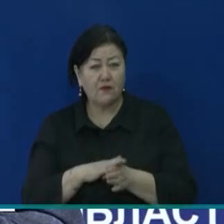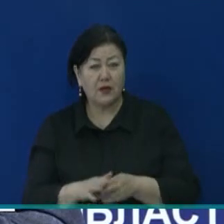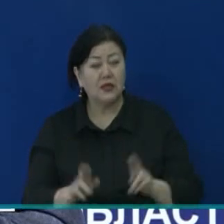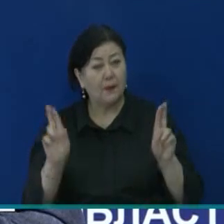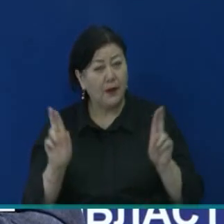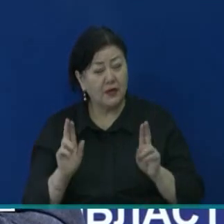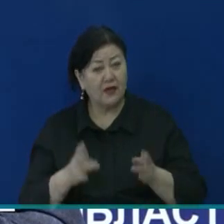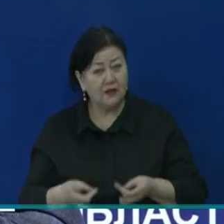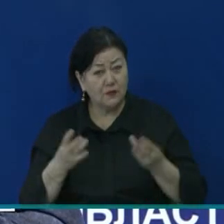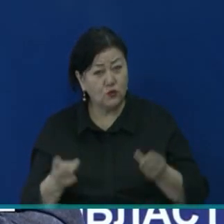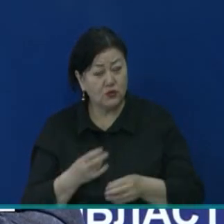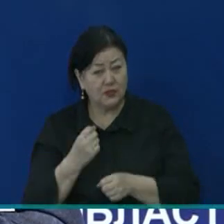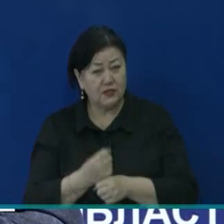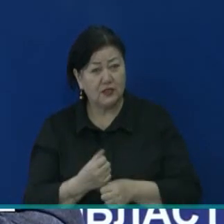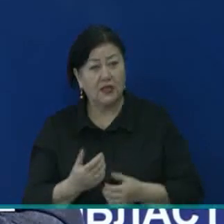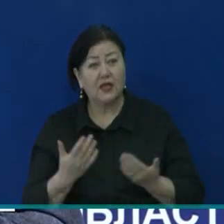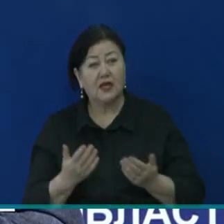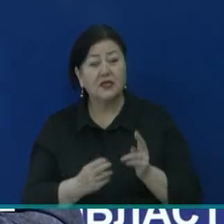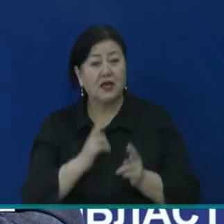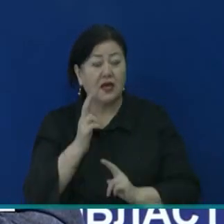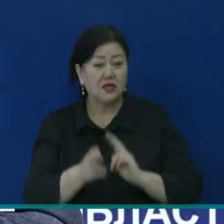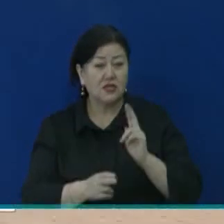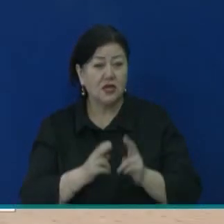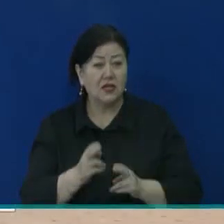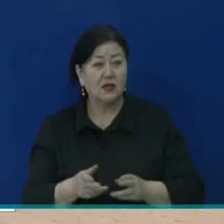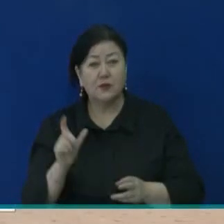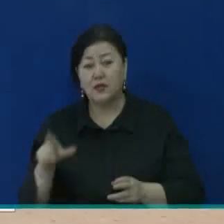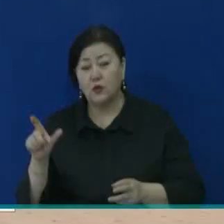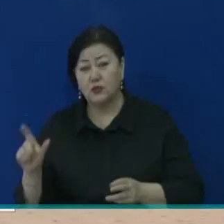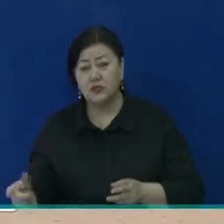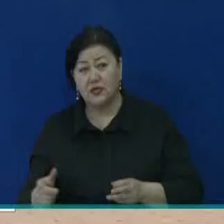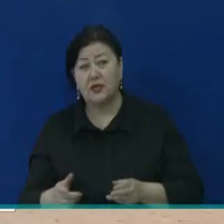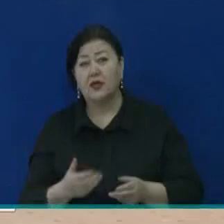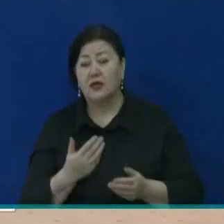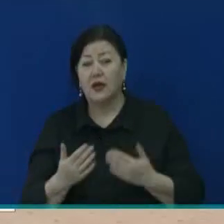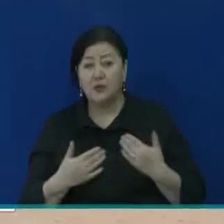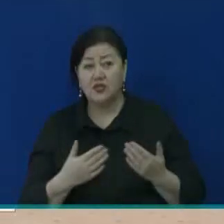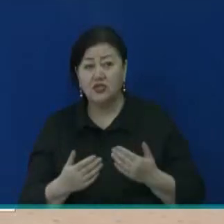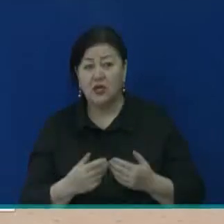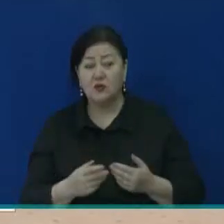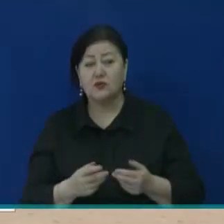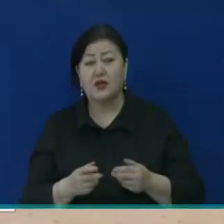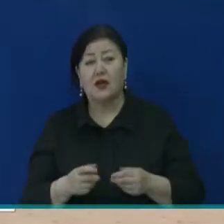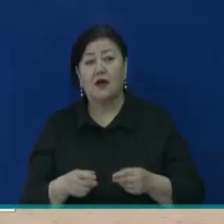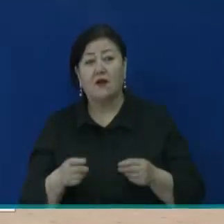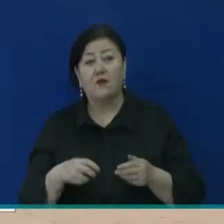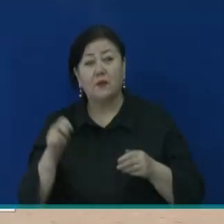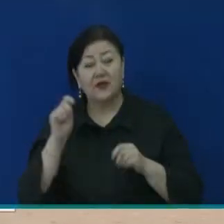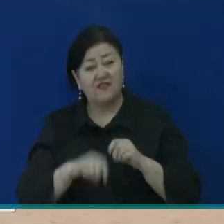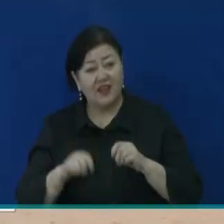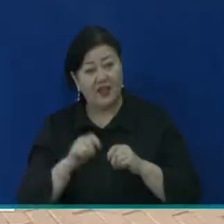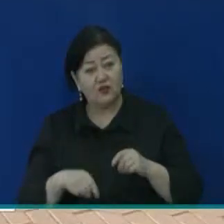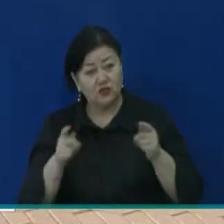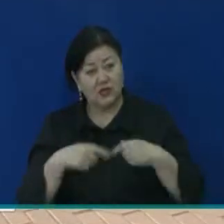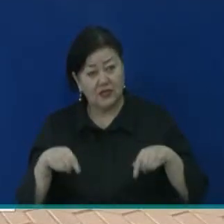бақылау жүргізілмейді. Бұл қала тұрғындарының шағымдарына алып келеді. Облыстың қоғамдық саяси дамуына кері әсерін тигізетін өзекті